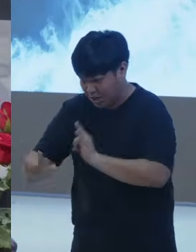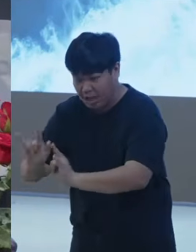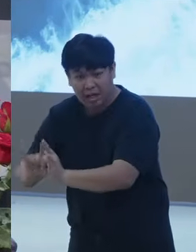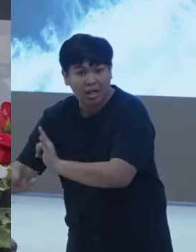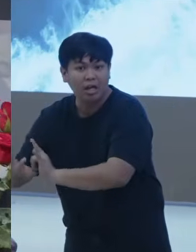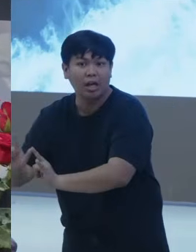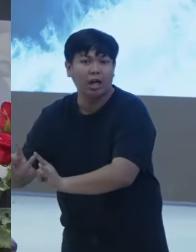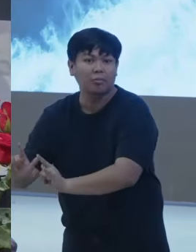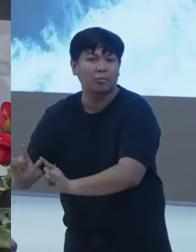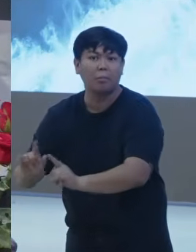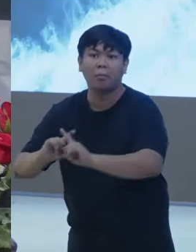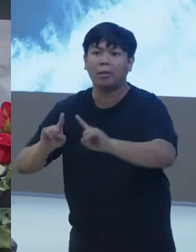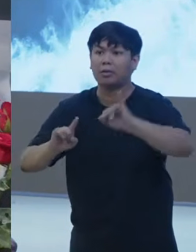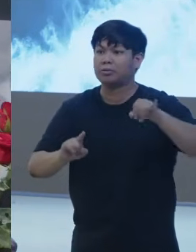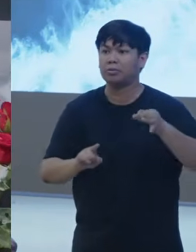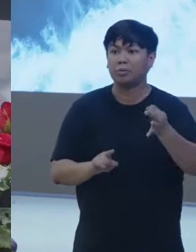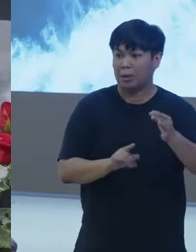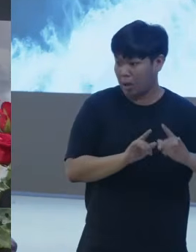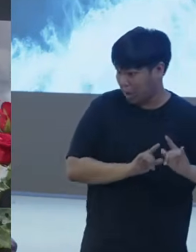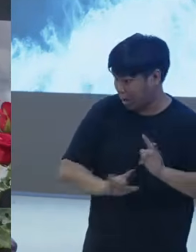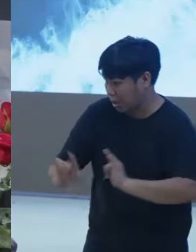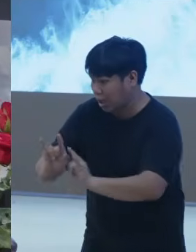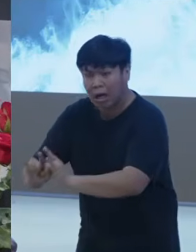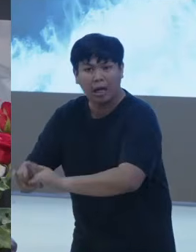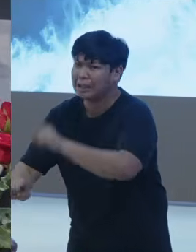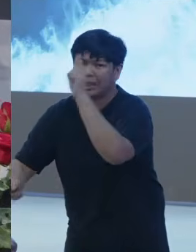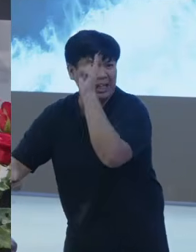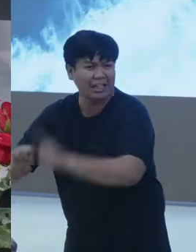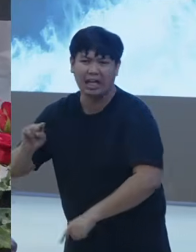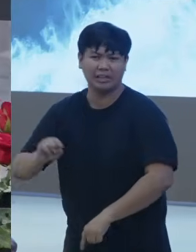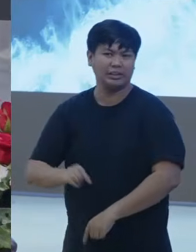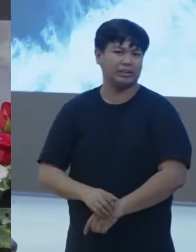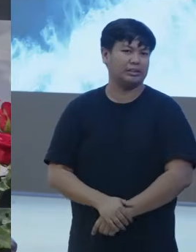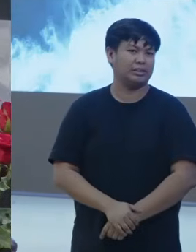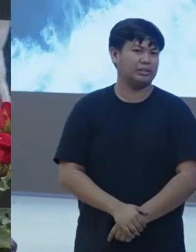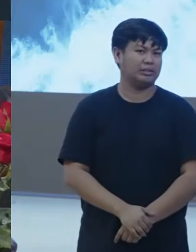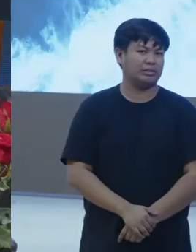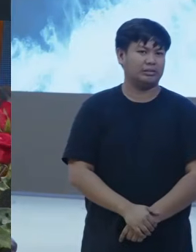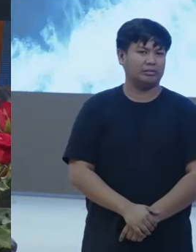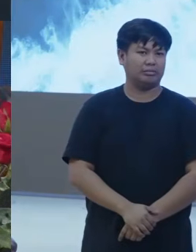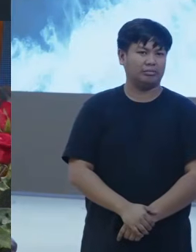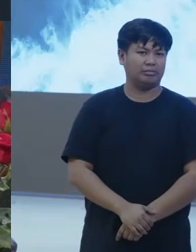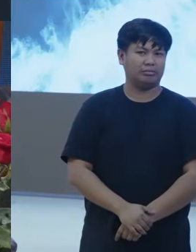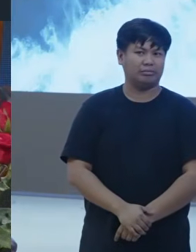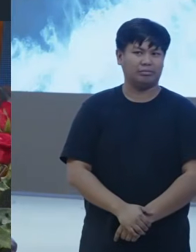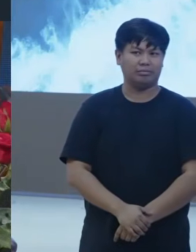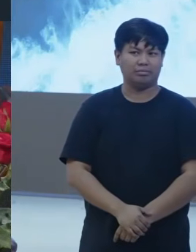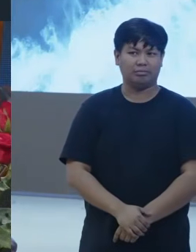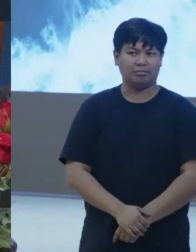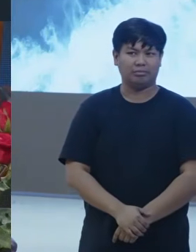Sinabi ko na nga ba, Panginoon ganito ka Ganon ang motibo niya.